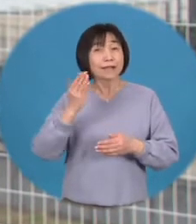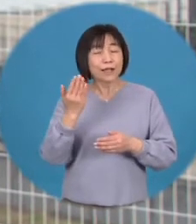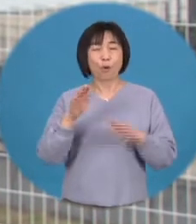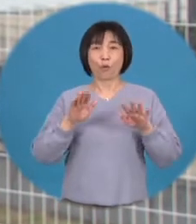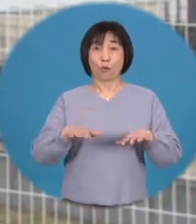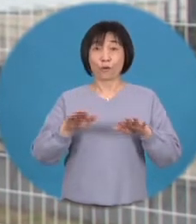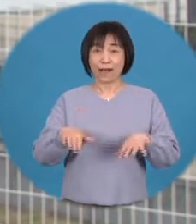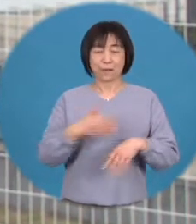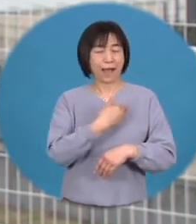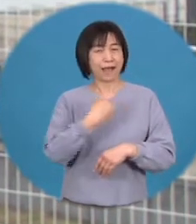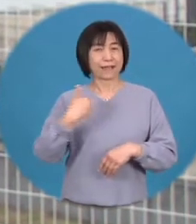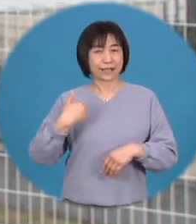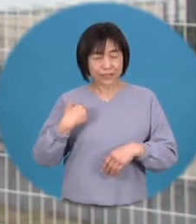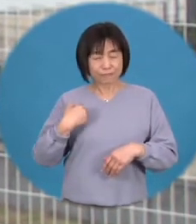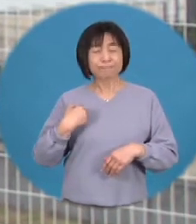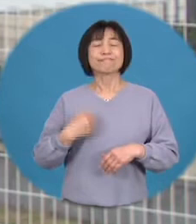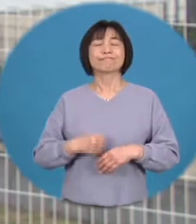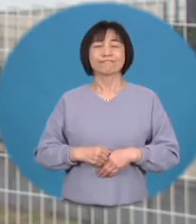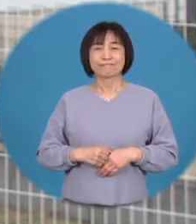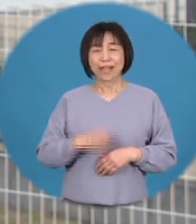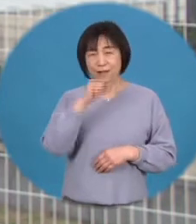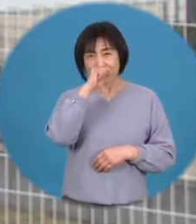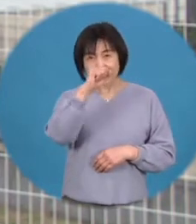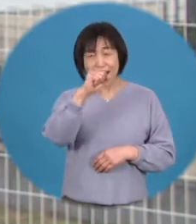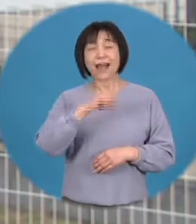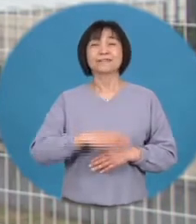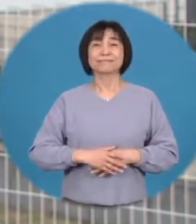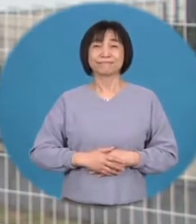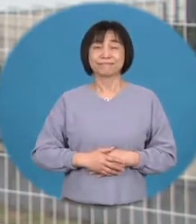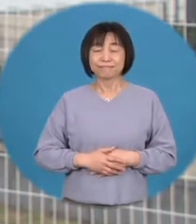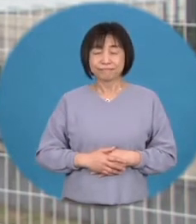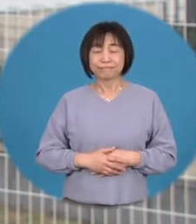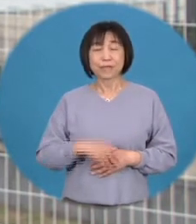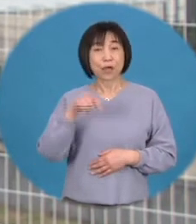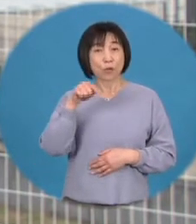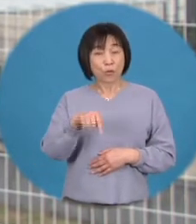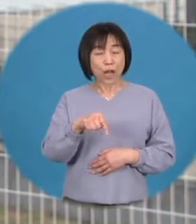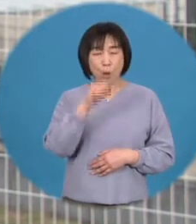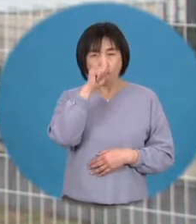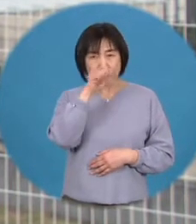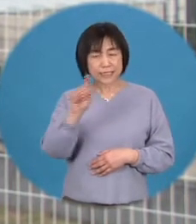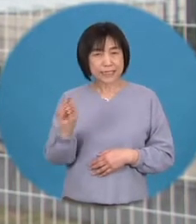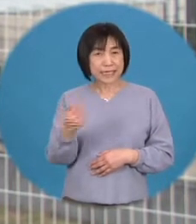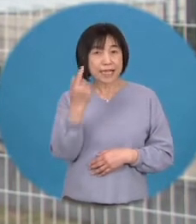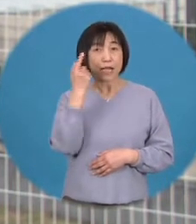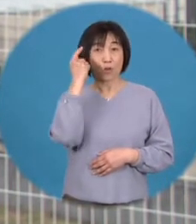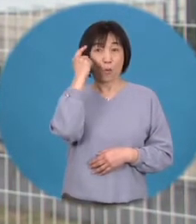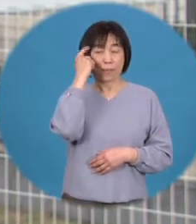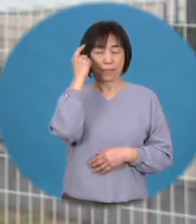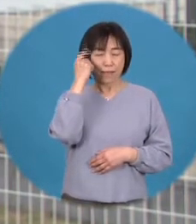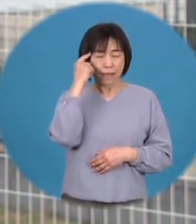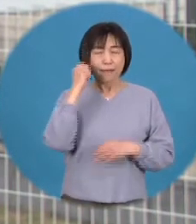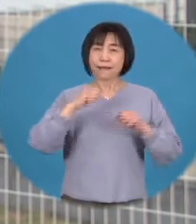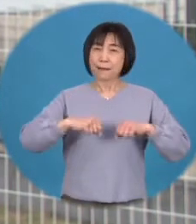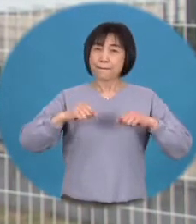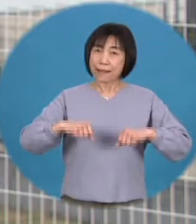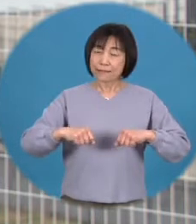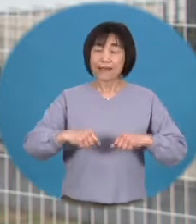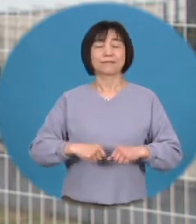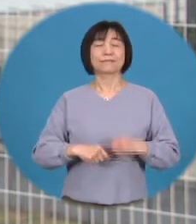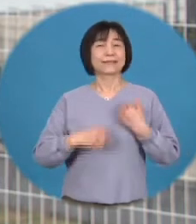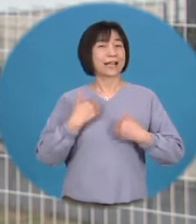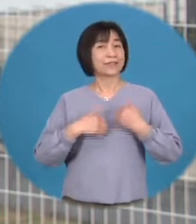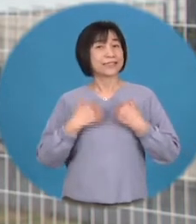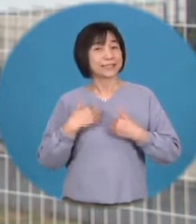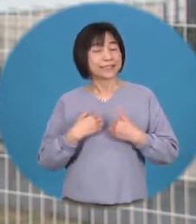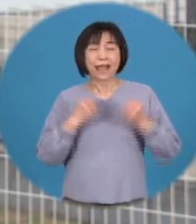できるようなことになって、とても良かったですし、これをいいチャンスと思って、頑張って、楽